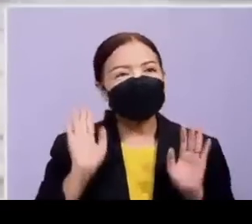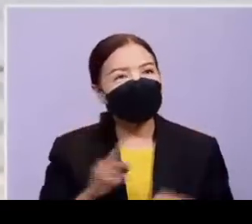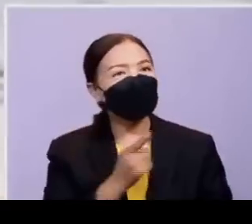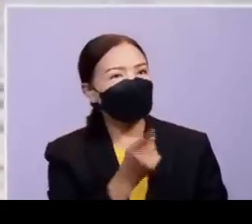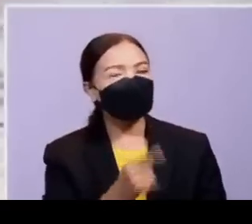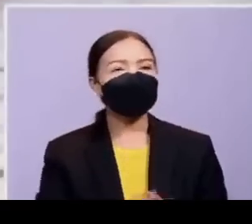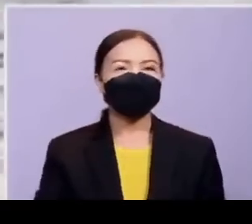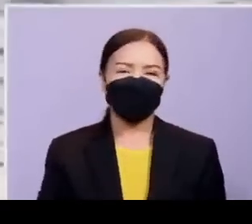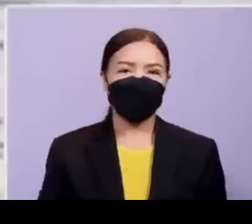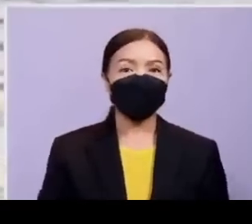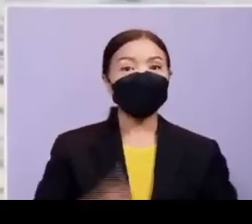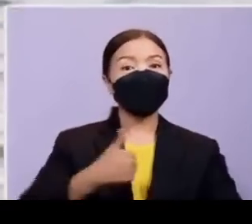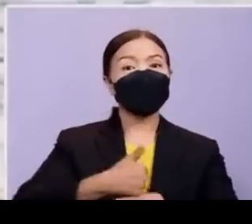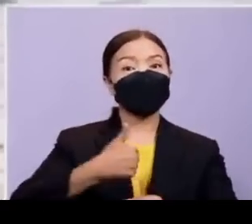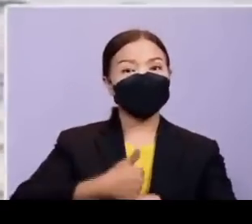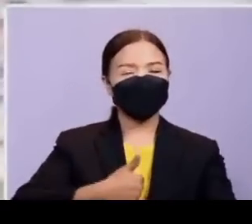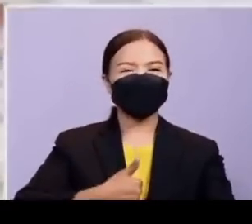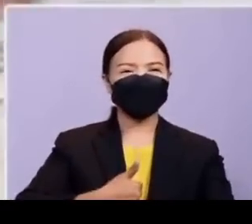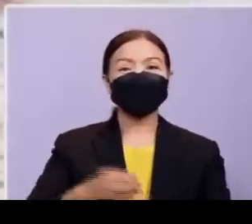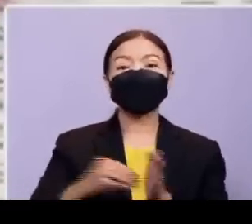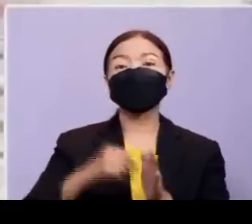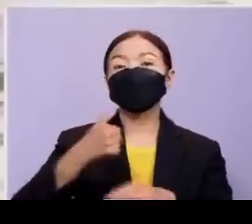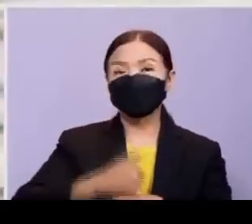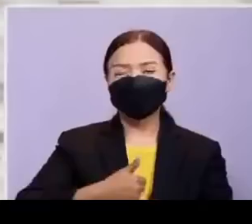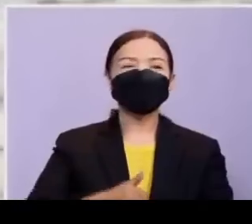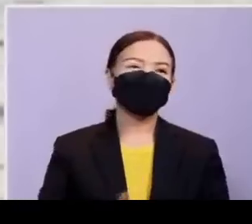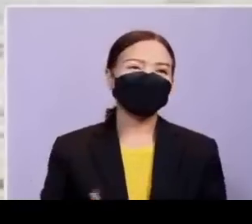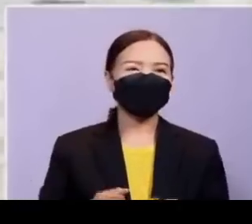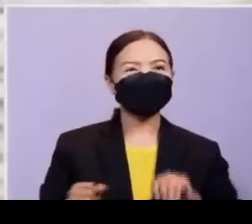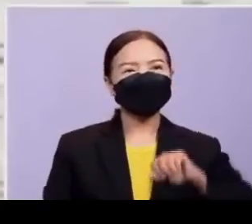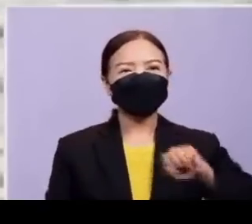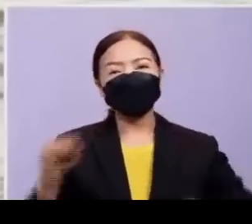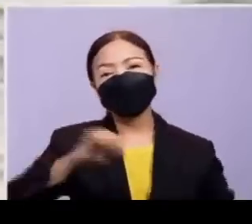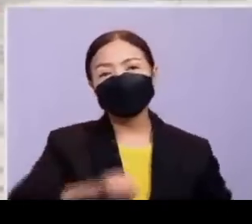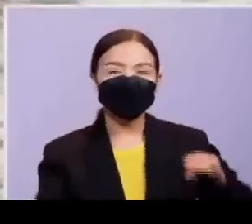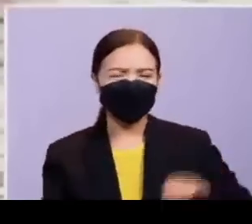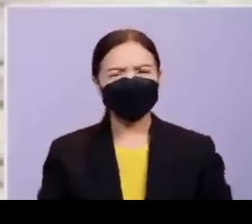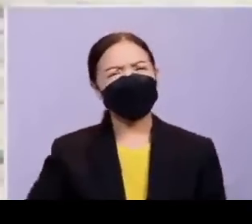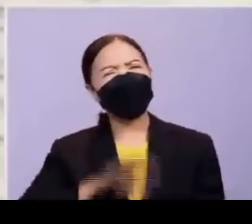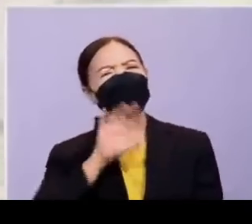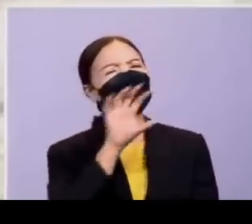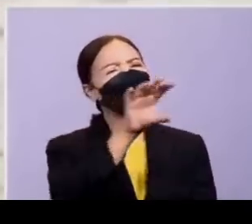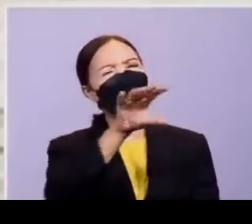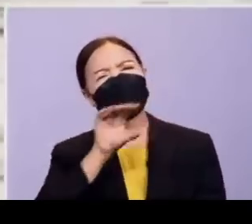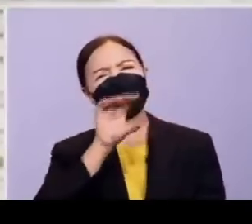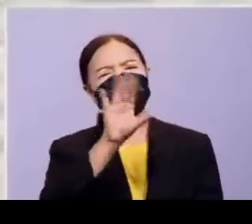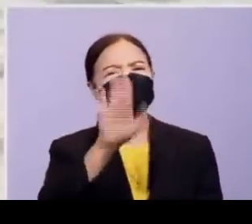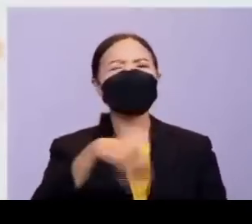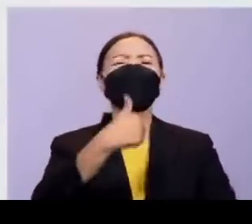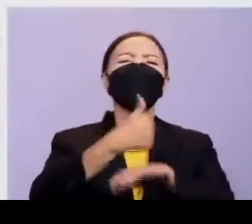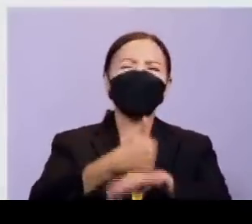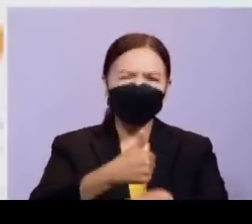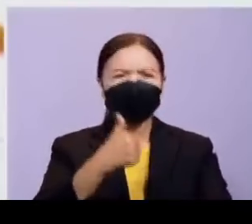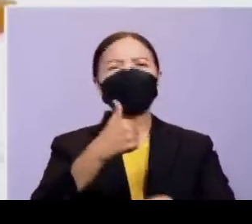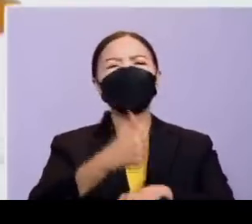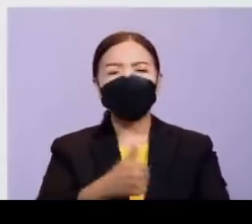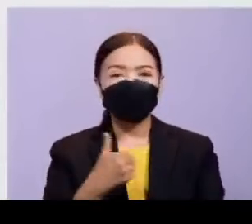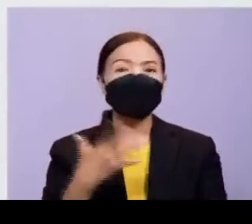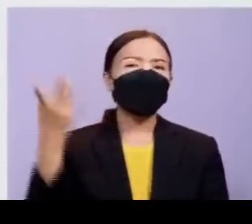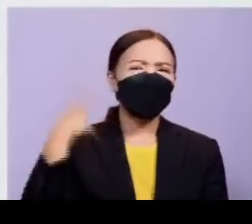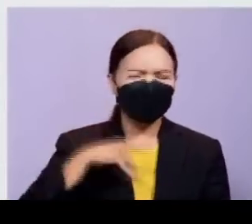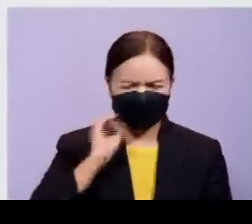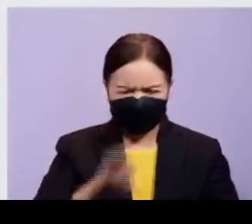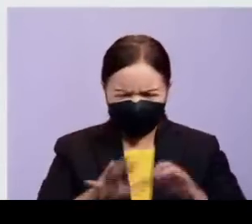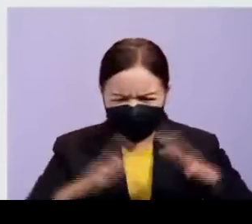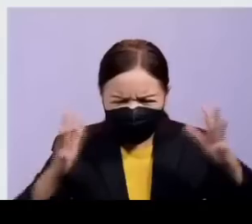างที่ผู้ว่าชัดชาติเนี่ยแกลงพื้นที่นะไปพายเรือคายักก็มีเสียงตะโกนจากชาวบ้านว่าผู้ว่าเมื่อวานนี่ขยะ